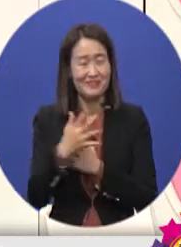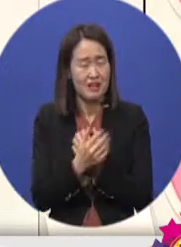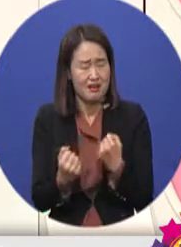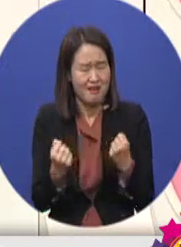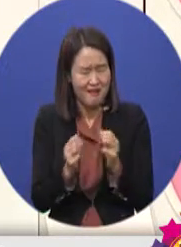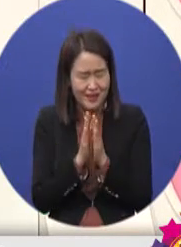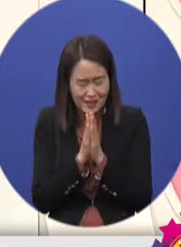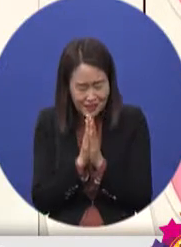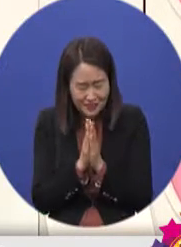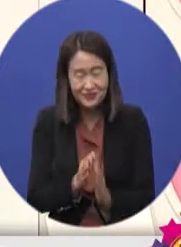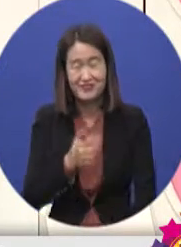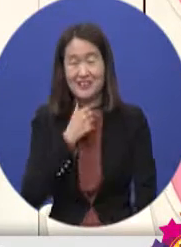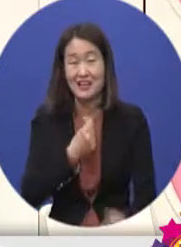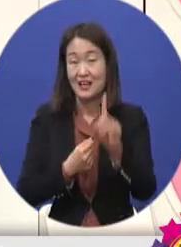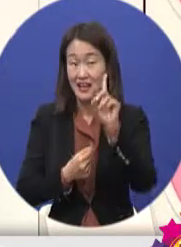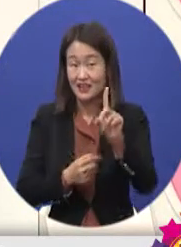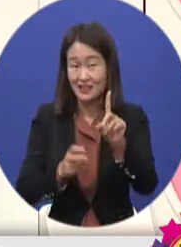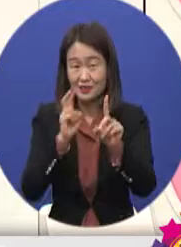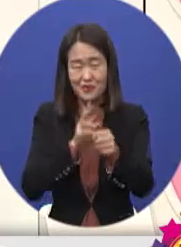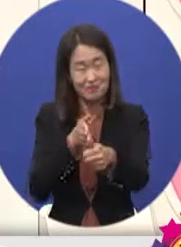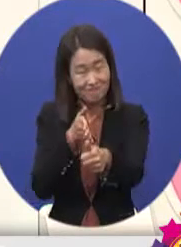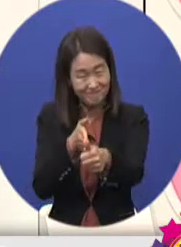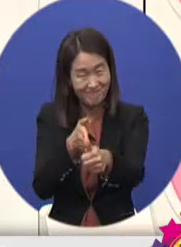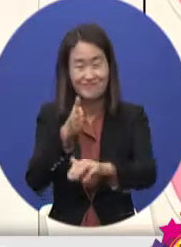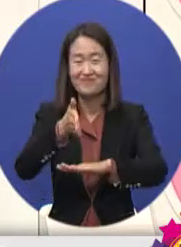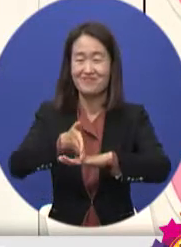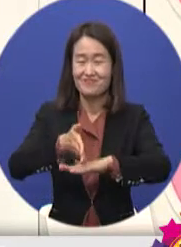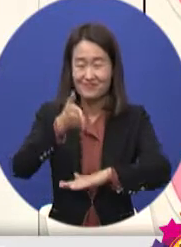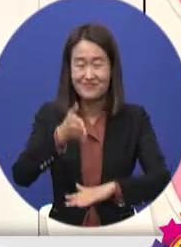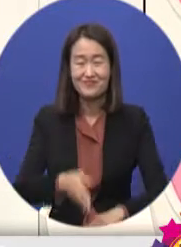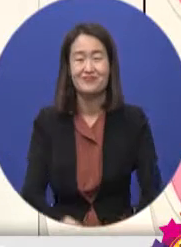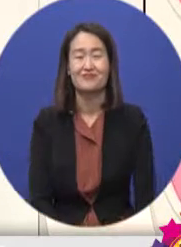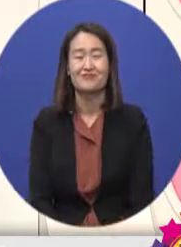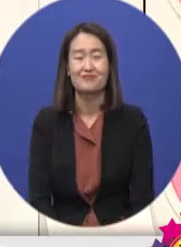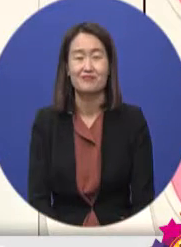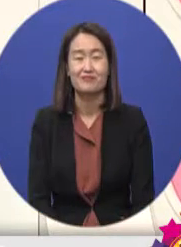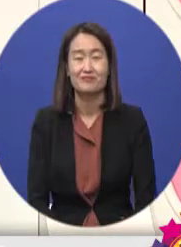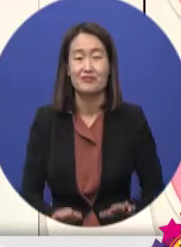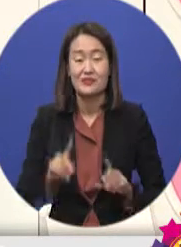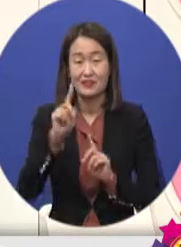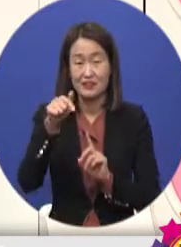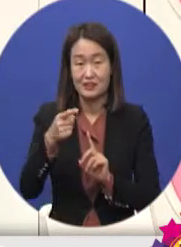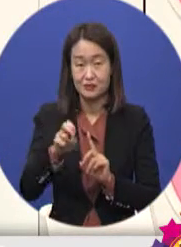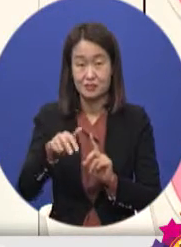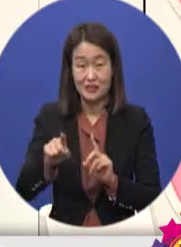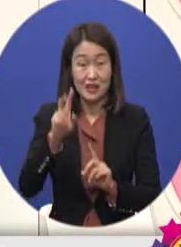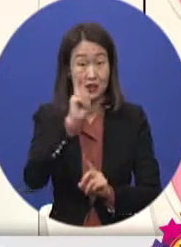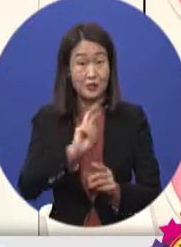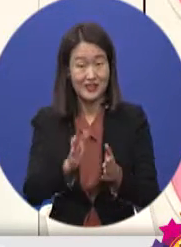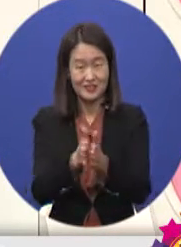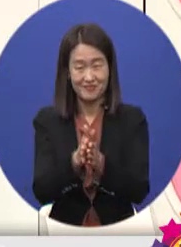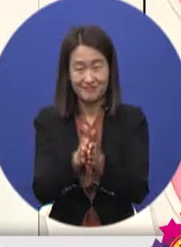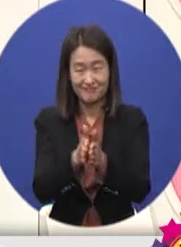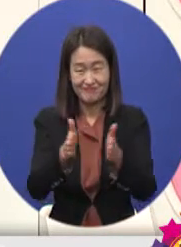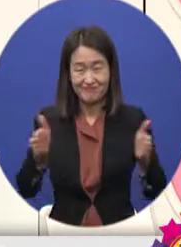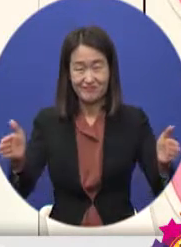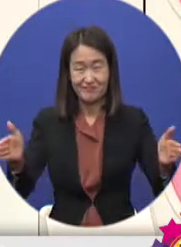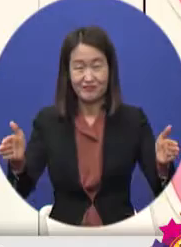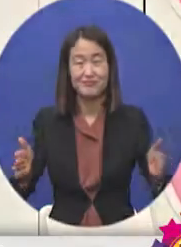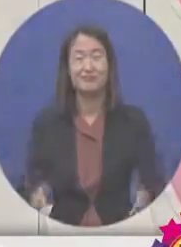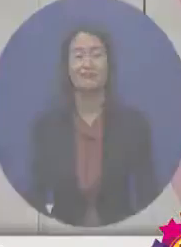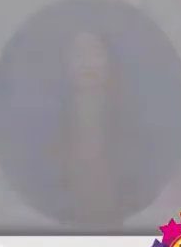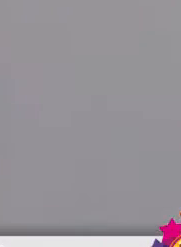건강하심을 바램하는 마음으로 네, 노래에 참여하겠습니다. 감사드립니다. 네. 자, 이금자 씨가 부릅니다. 바램.